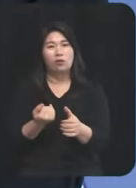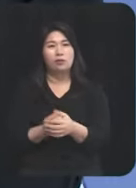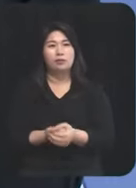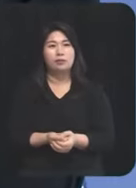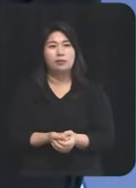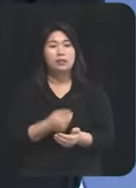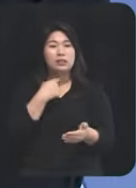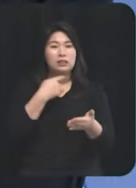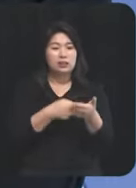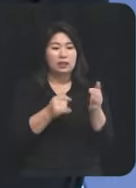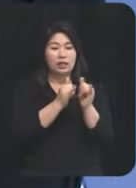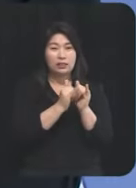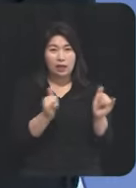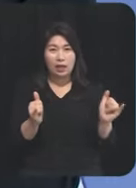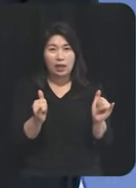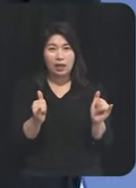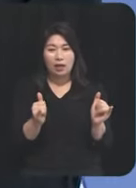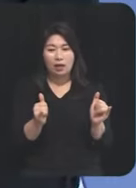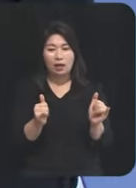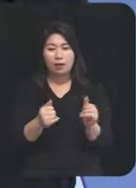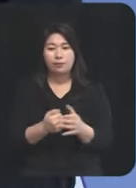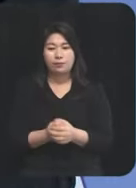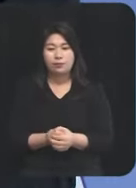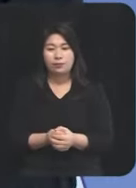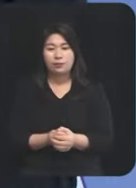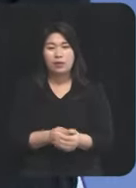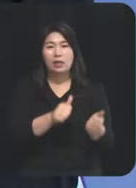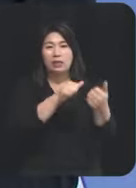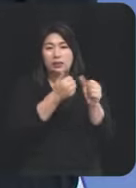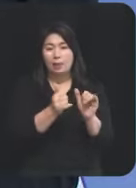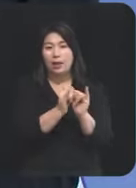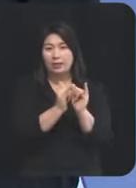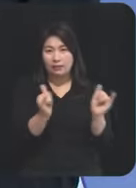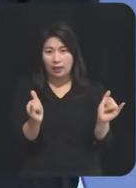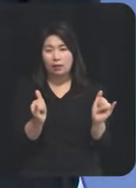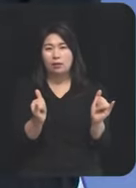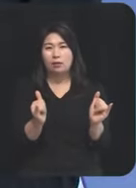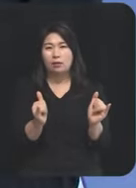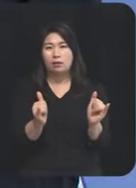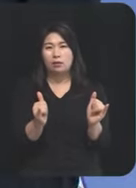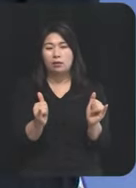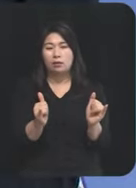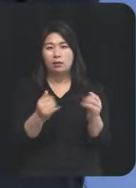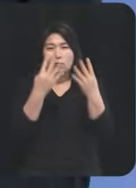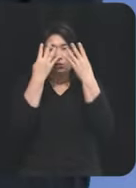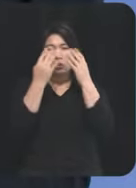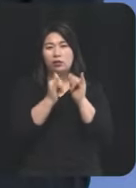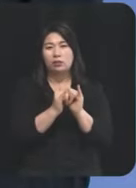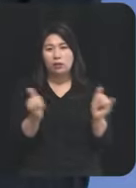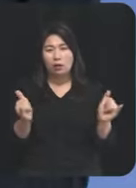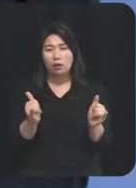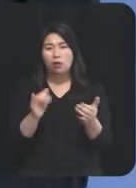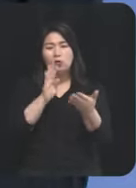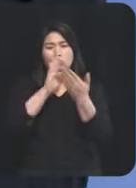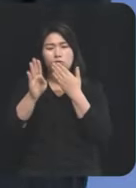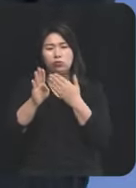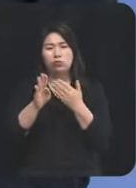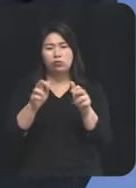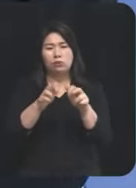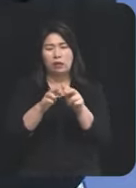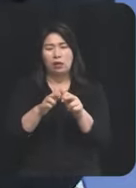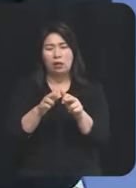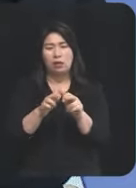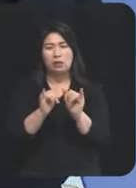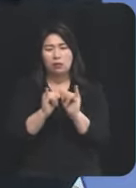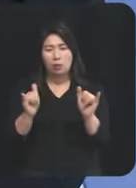예. 희생자는요 행방불명 예, 네, 사망자 주시죠. 사망자 수형자 후유장애인 행불자입니다. 네 그렇습니다.